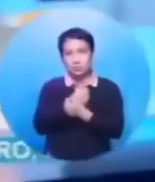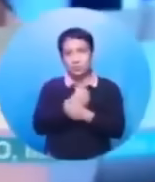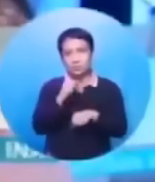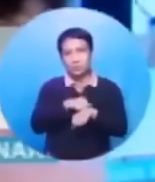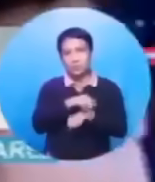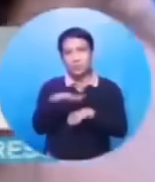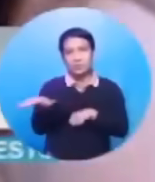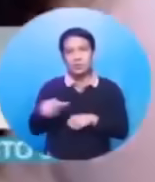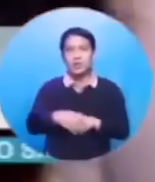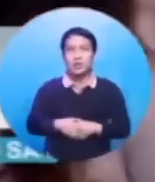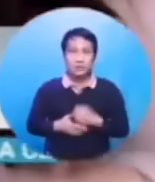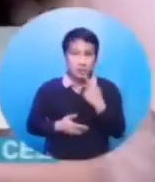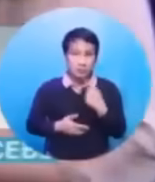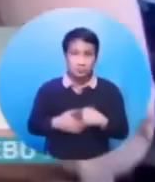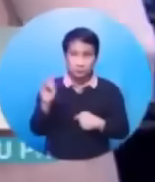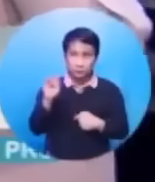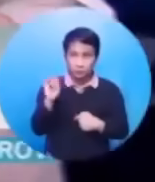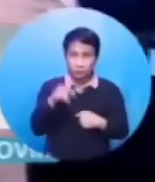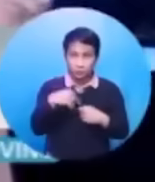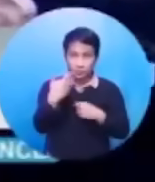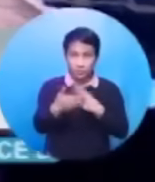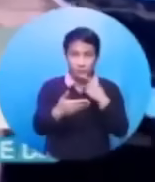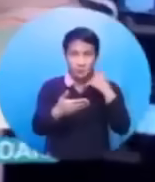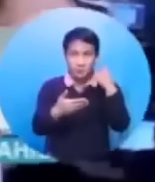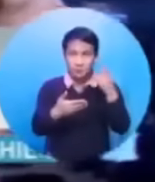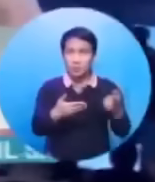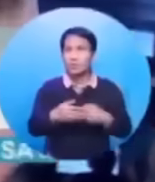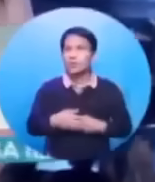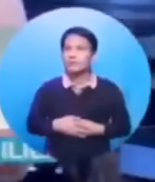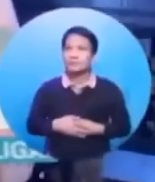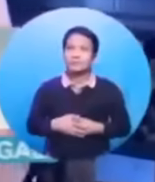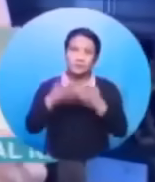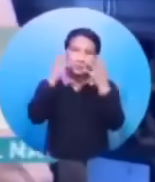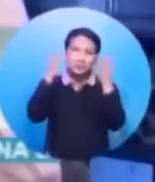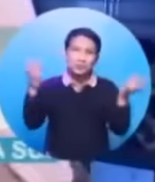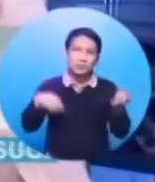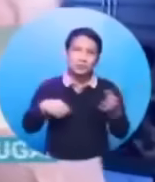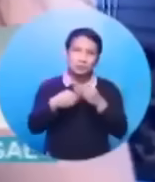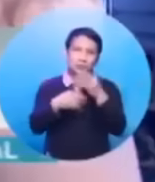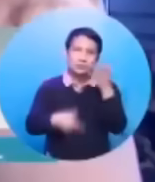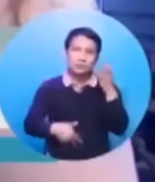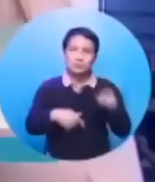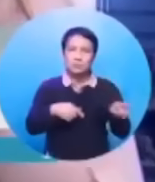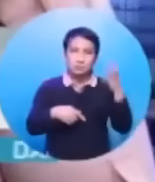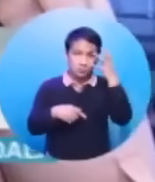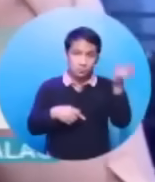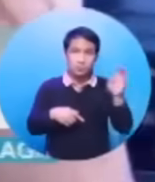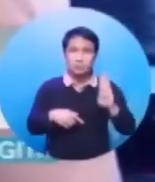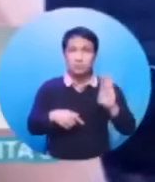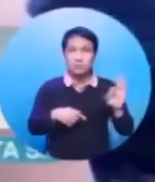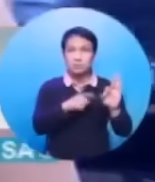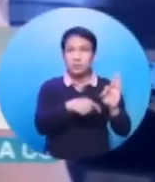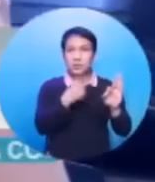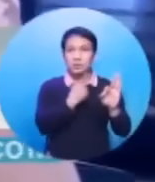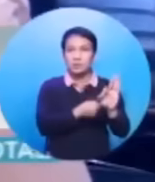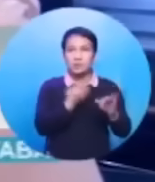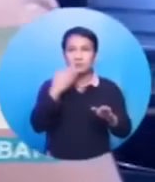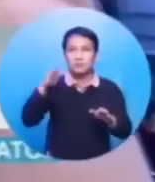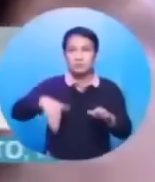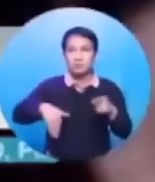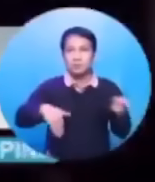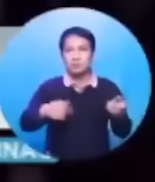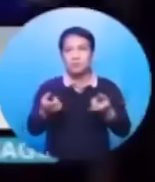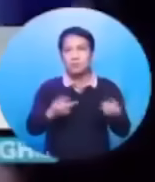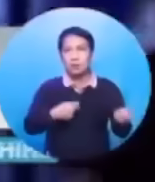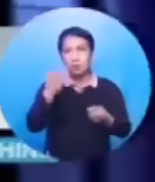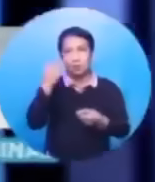advice na yan. Eto, ooh, YouTube naman tayo, Idol Rafi. Alam mo yun, galit na galit sila doon sa boyfriend. Sabi nga ni Joey Espin, bad